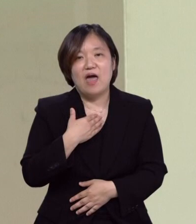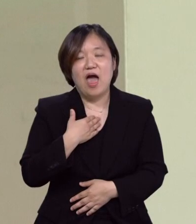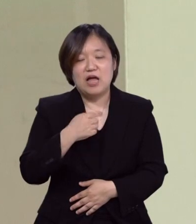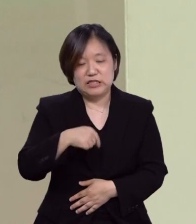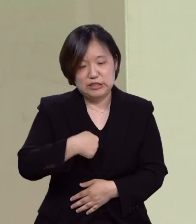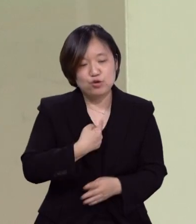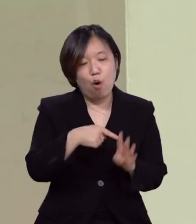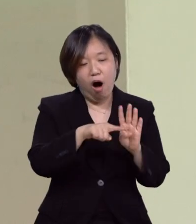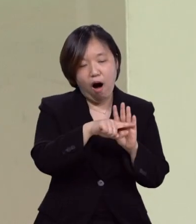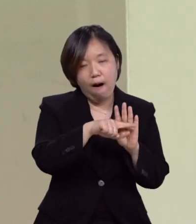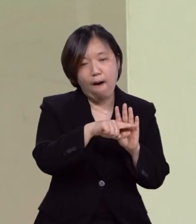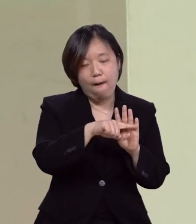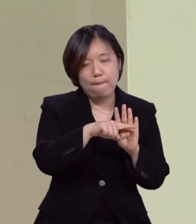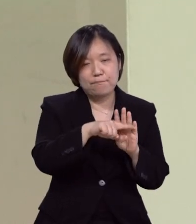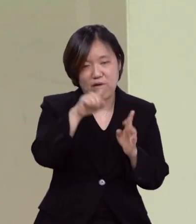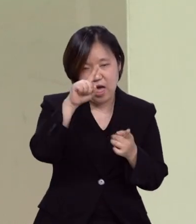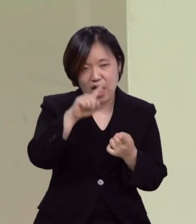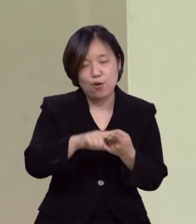받는 것이다